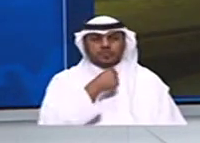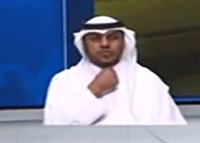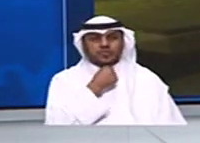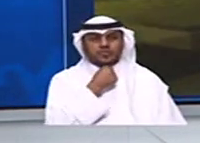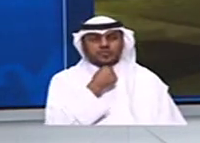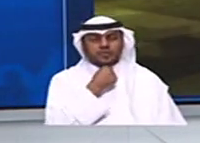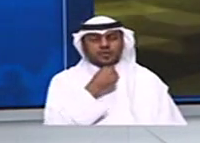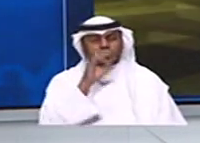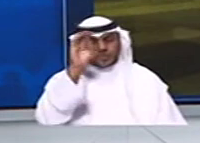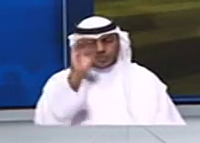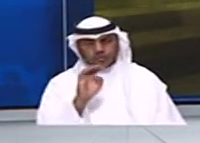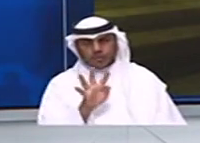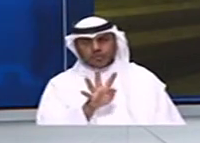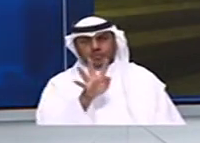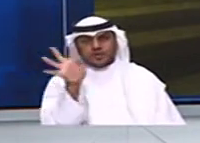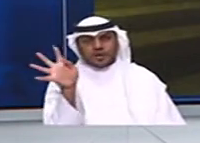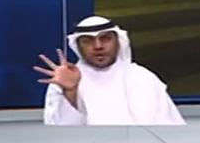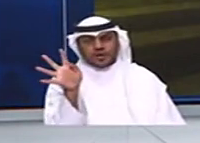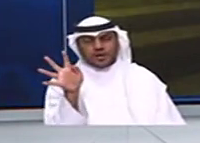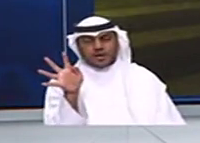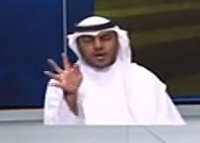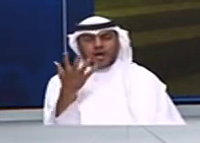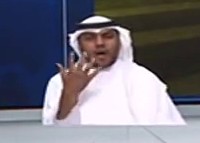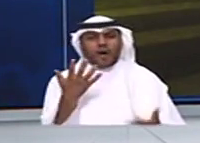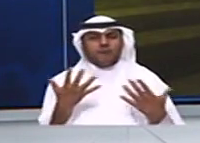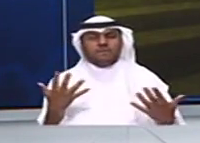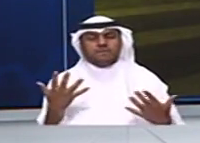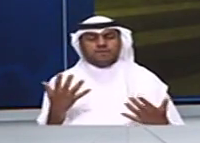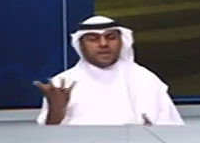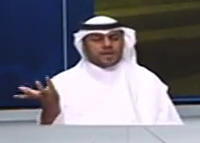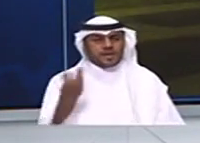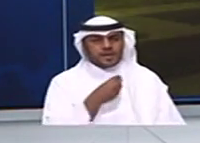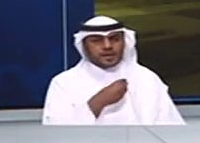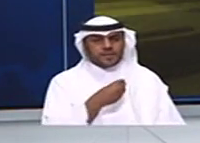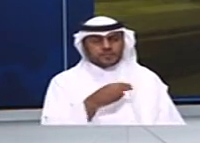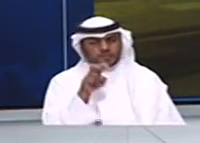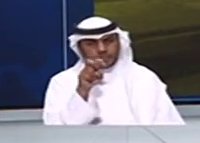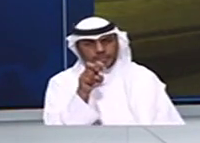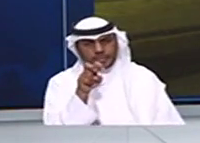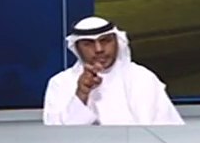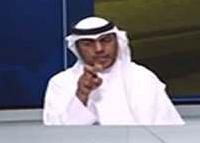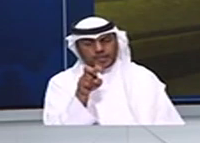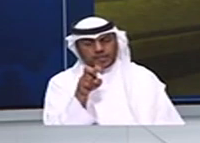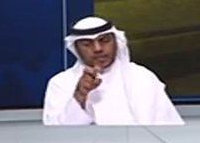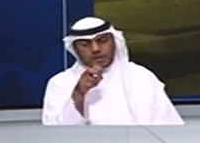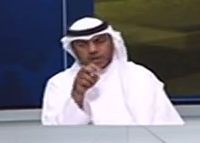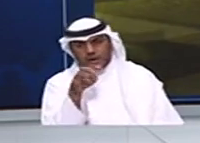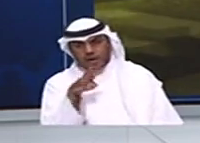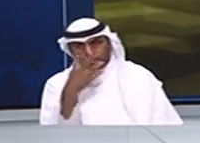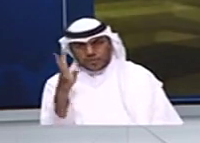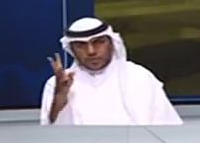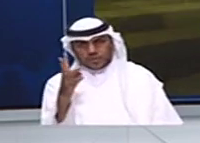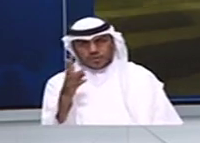إلى جنوبية شرقية رياح الكوس خفيفة إلى معتدلة السرعة تتراوح سرعتها ما بين 8 إلى 24 كيلومتر في الساعة.